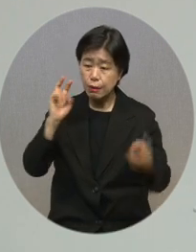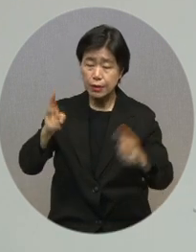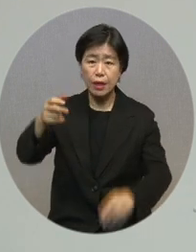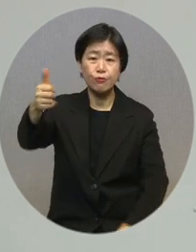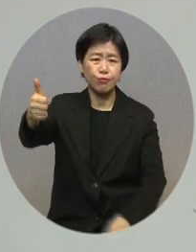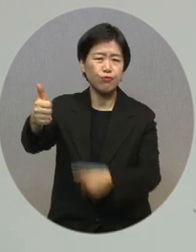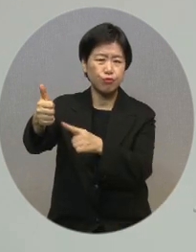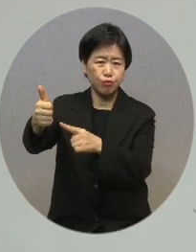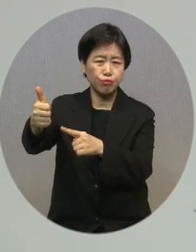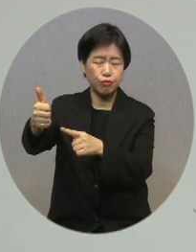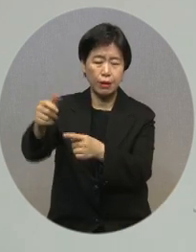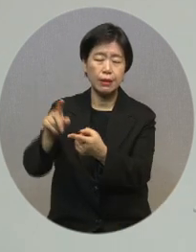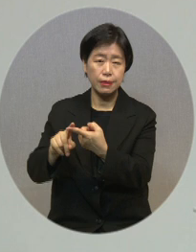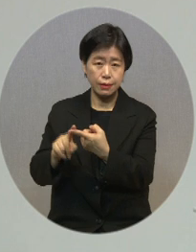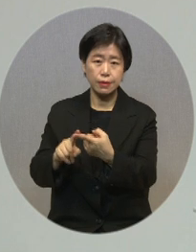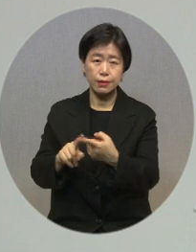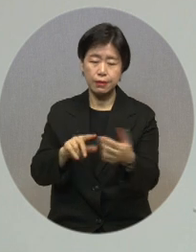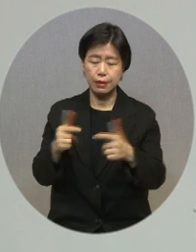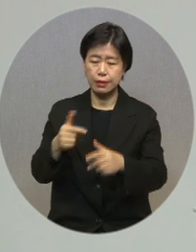사법 처리를 해서